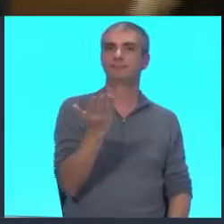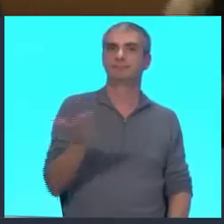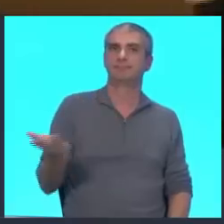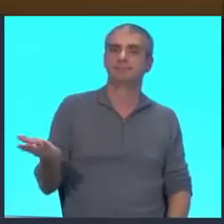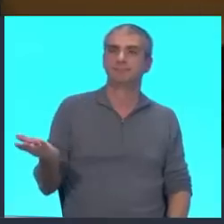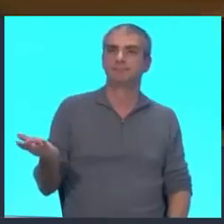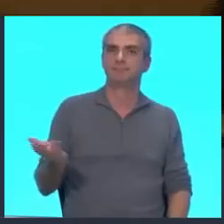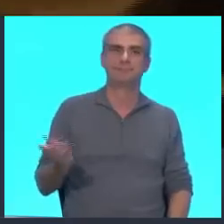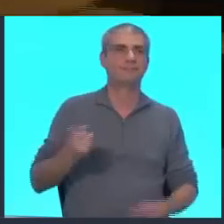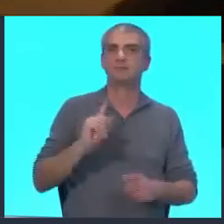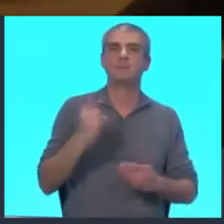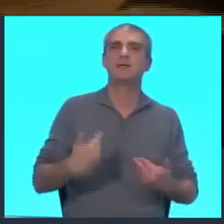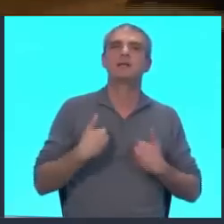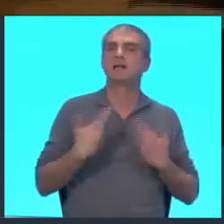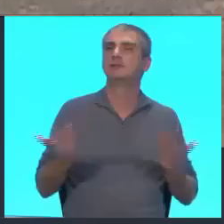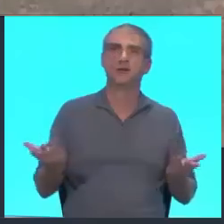מי יושיע אותנו?